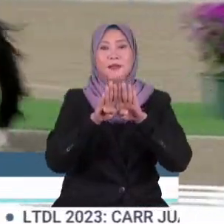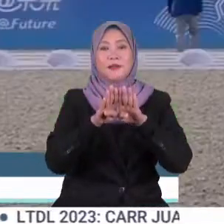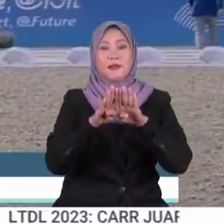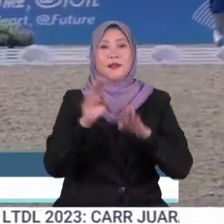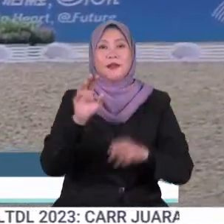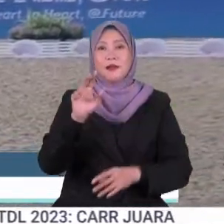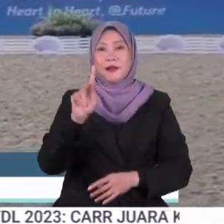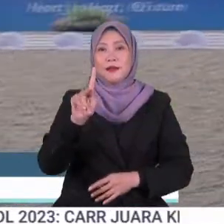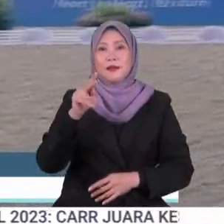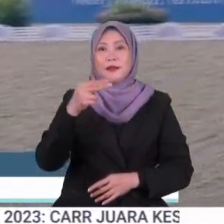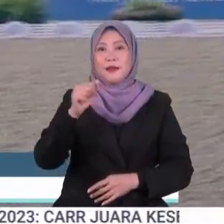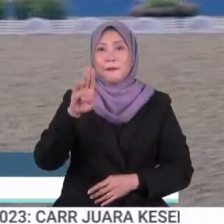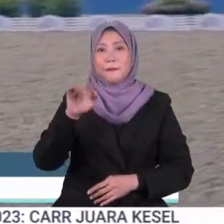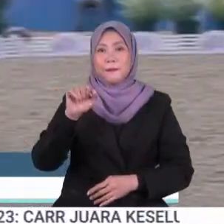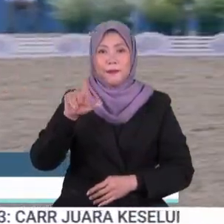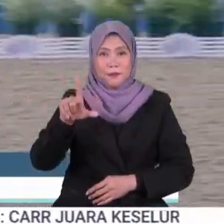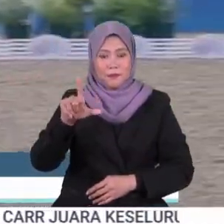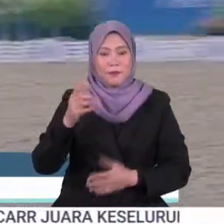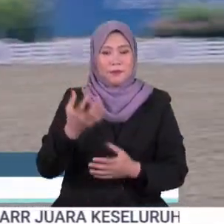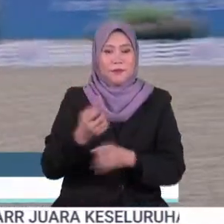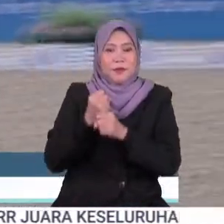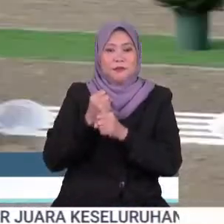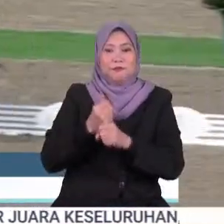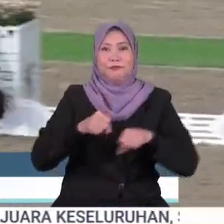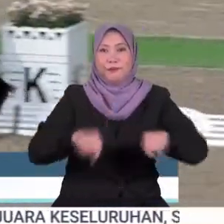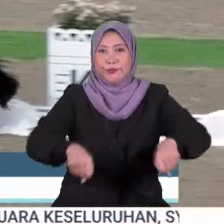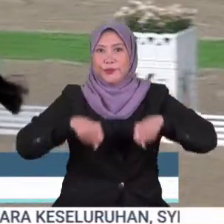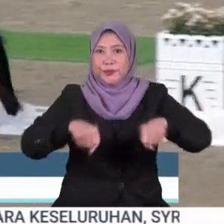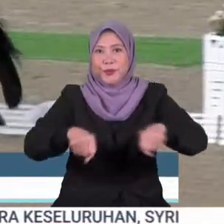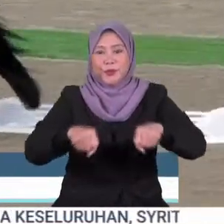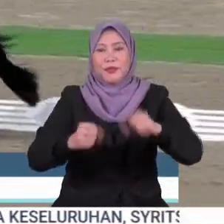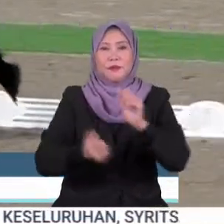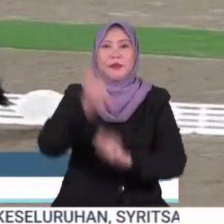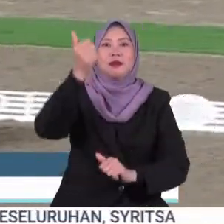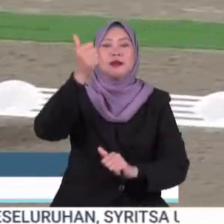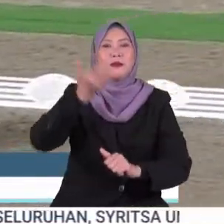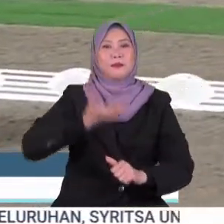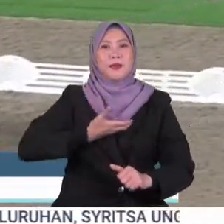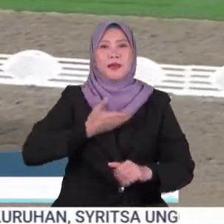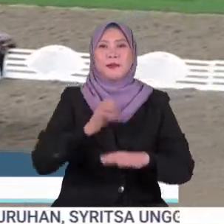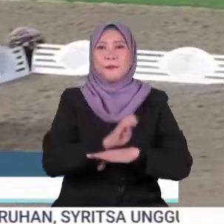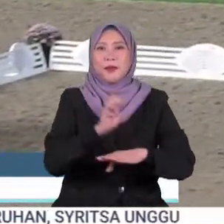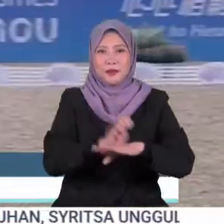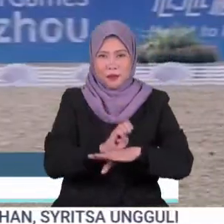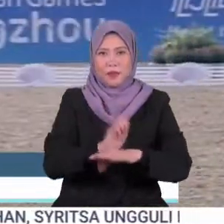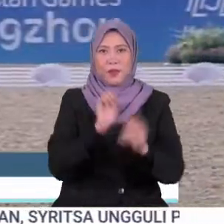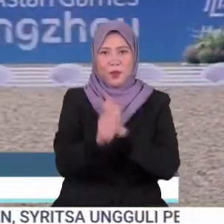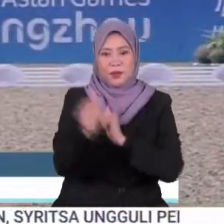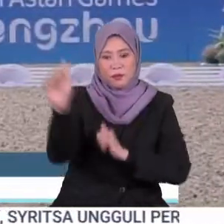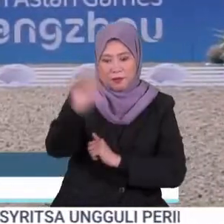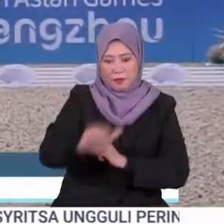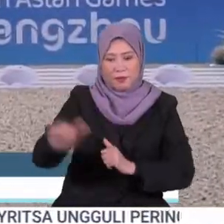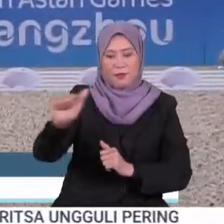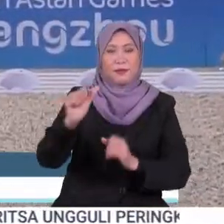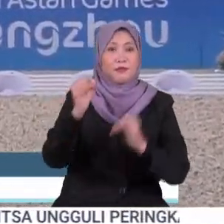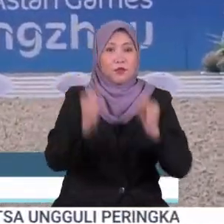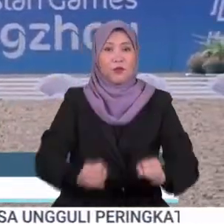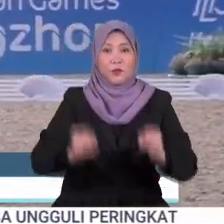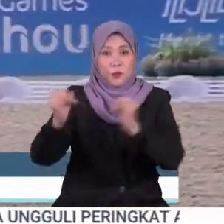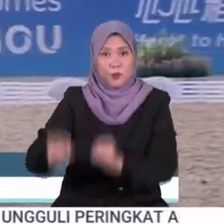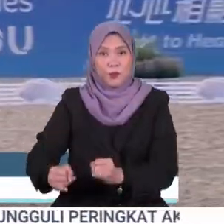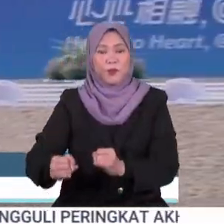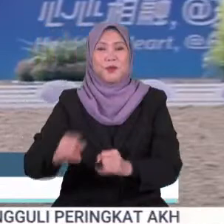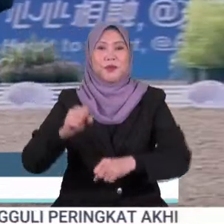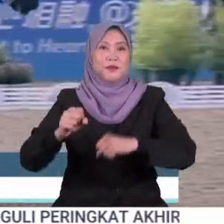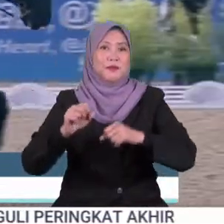apabila Muhammad Kabil Ambak Muhammad Fatil muncul equestrian pertama Malaysia memenangi pingat emas pada Sukan Asia dalam acara individu